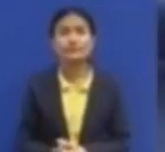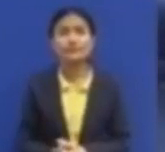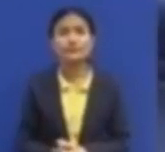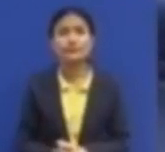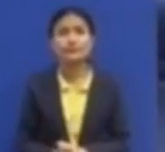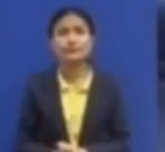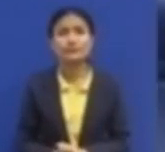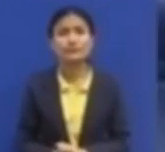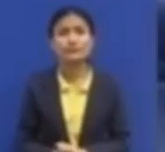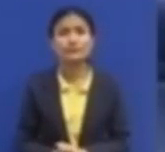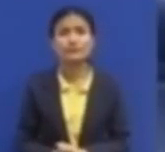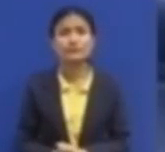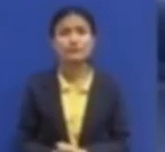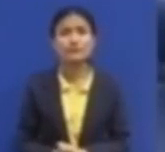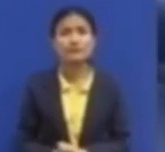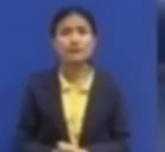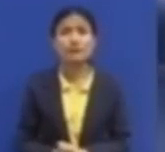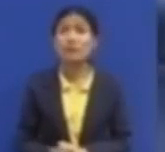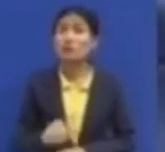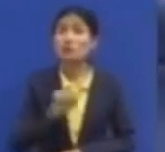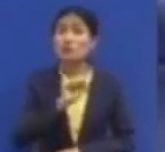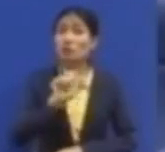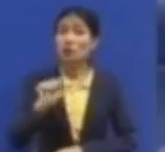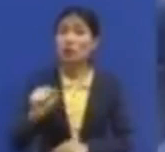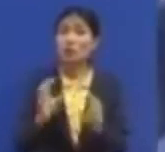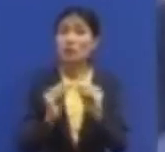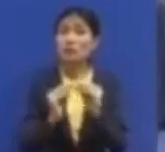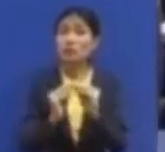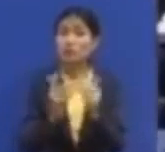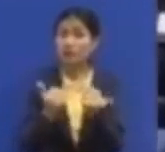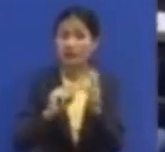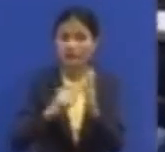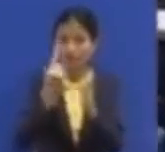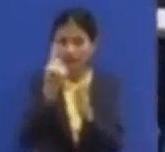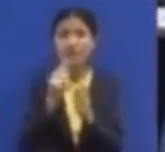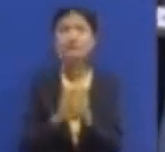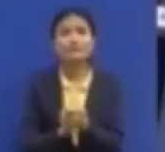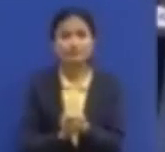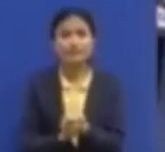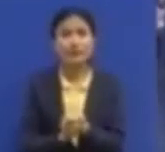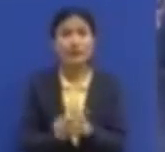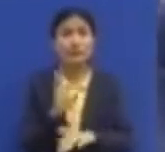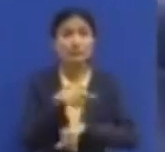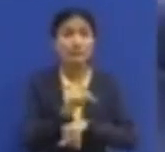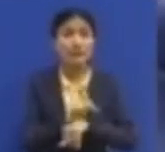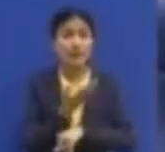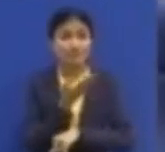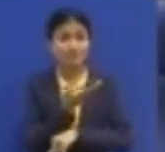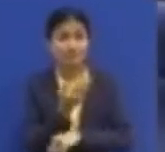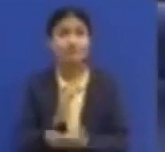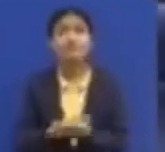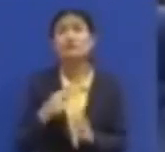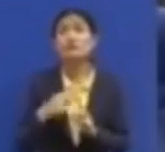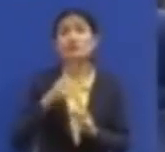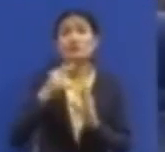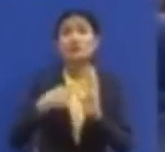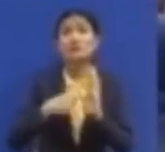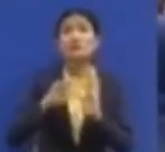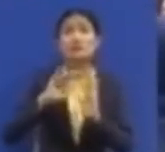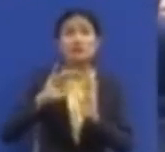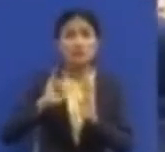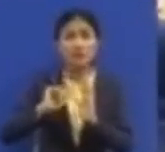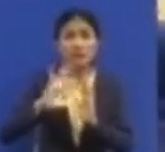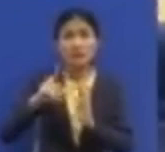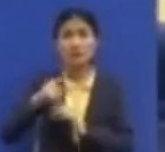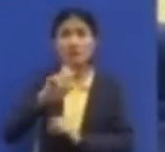ก็ถือว่าเป็นการประชุมสภาผู้แทนราษฎรครั้งแรกนะครับท่านประธานชั่วคราวในที่ประชุมท่านชัยชิดชอบซึ่งมีความคุ้นเคยกับบรรดา